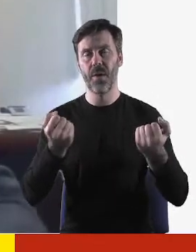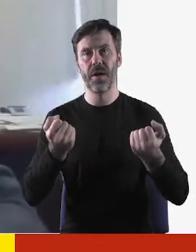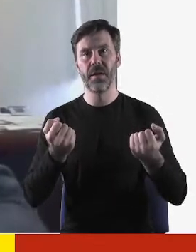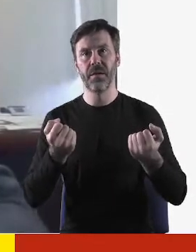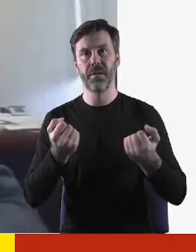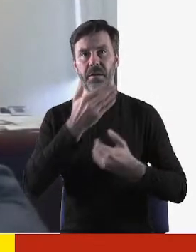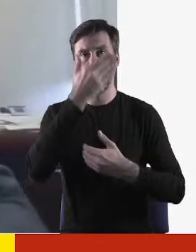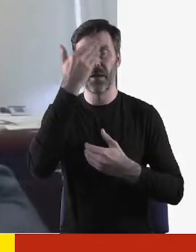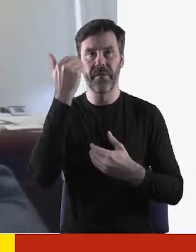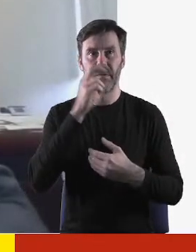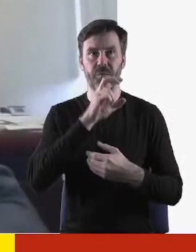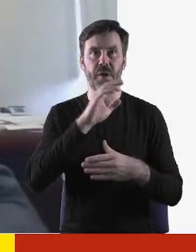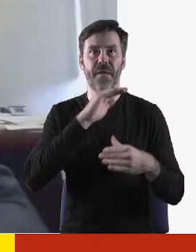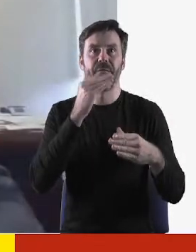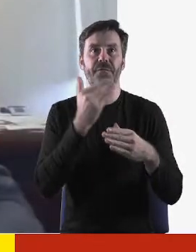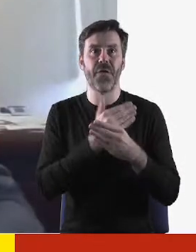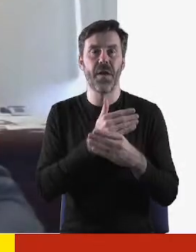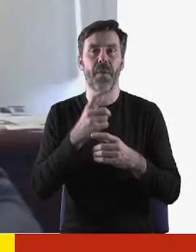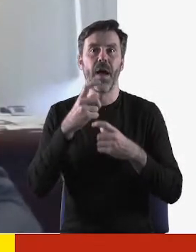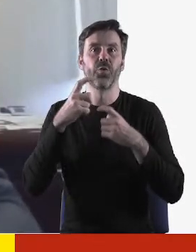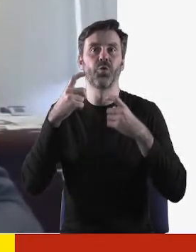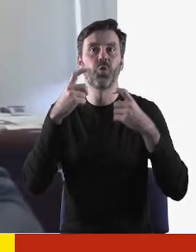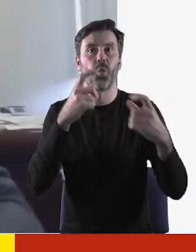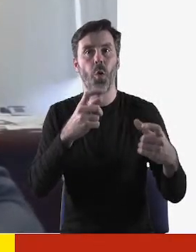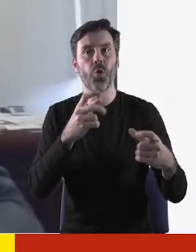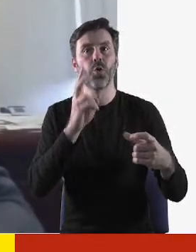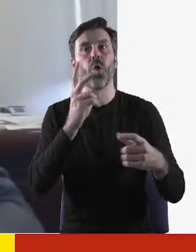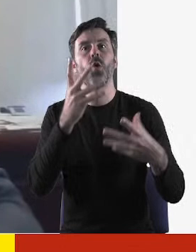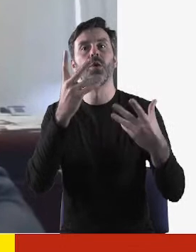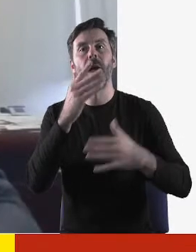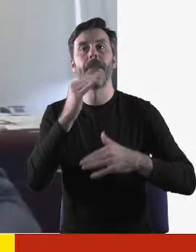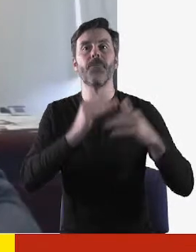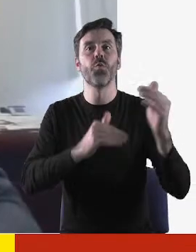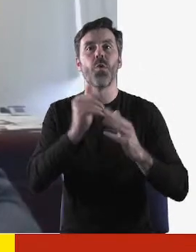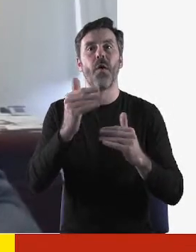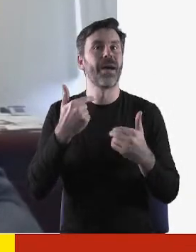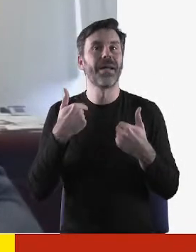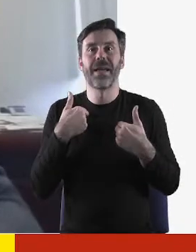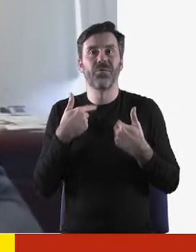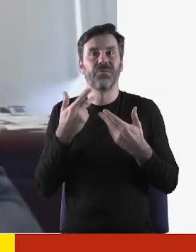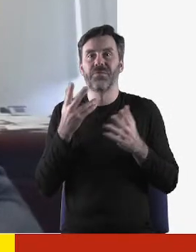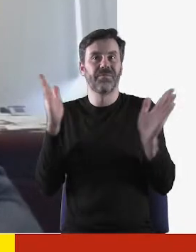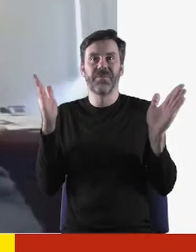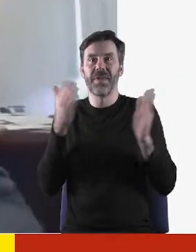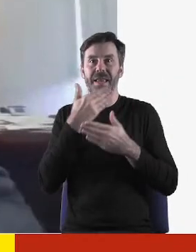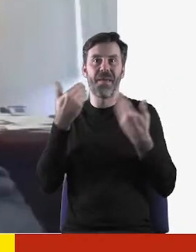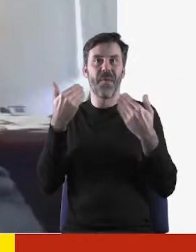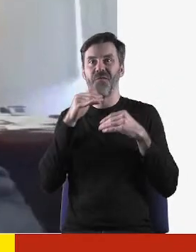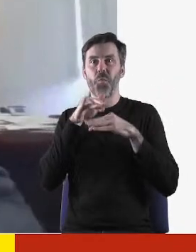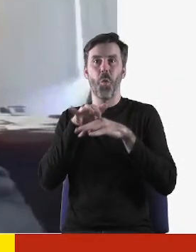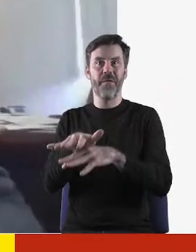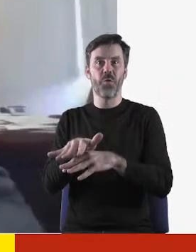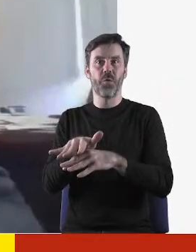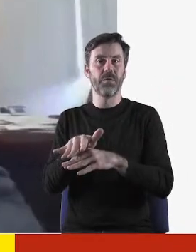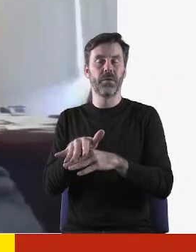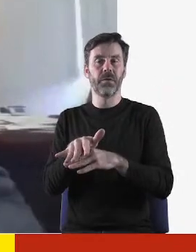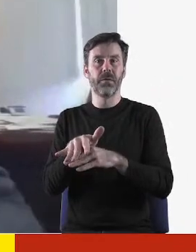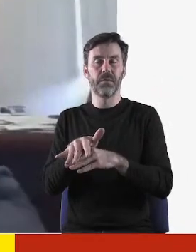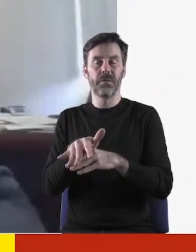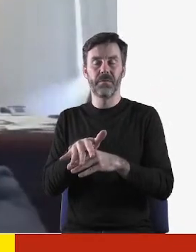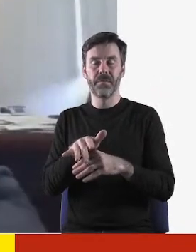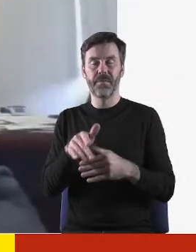firma wykonująca się zgłosi, czy będą chętni, no to już nie jest ode mnie zależne. Ja nie jestem w stanie zapewnić